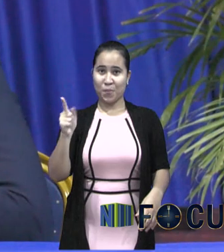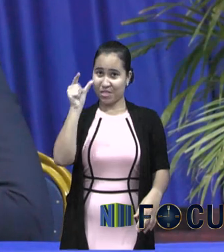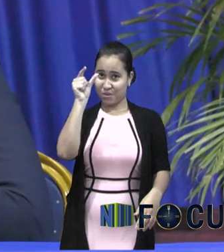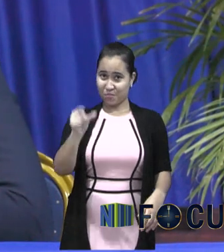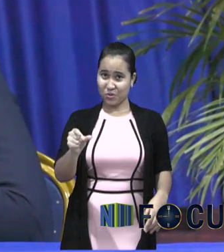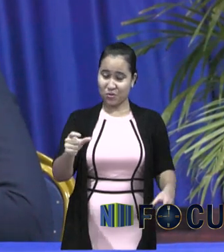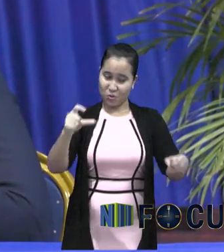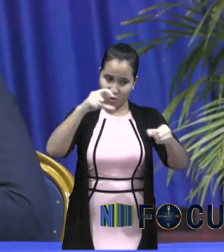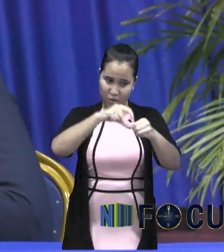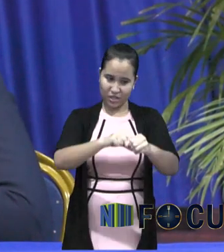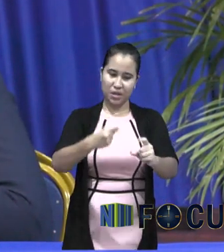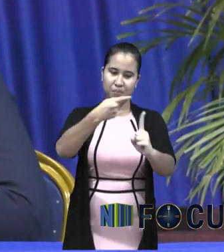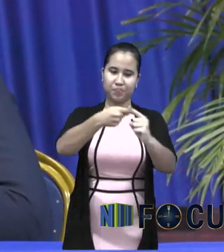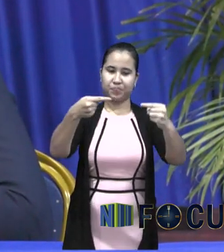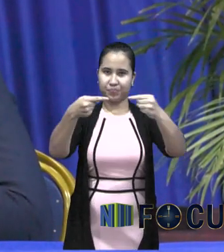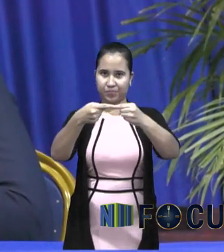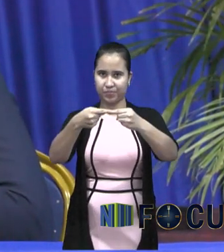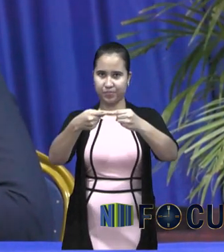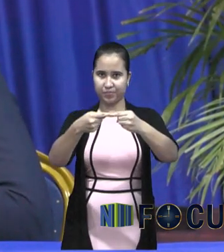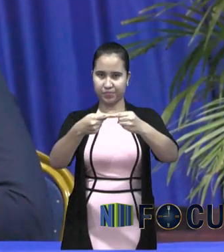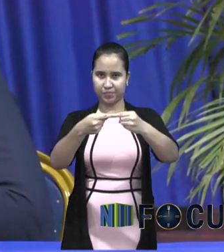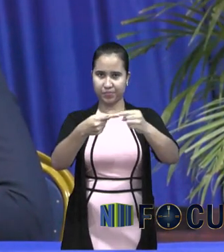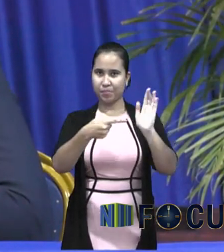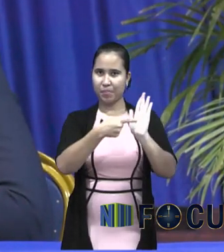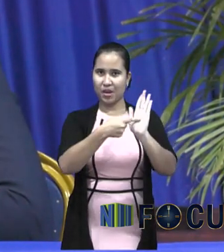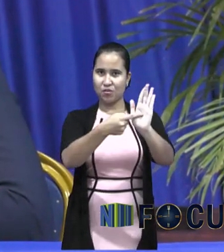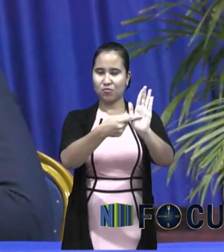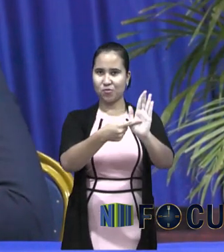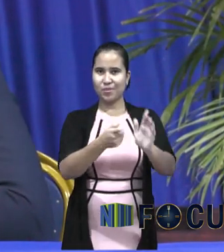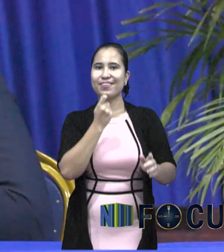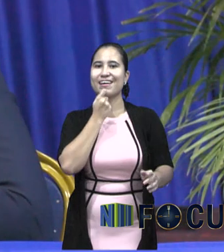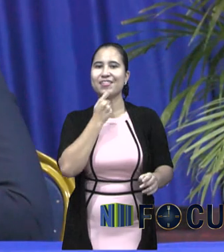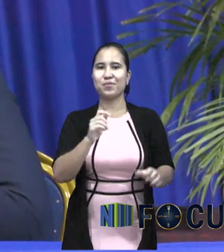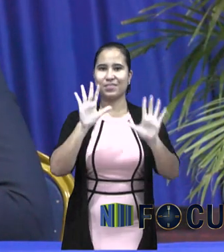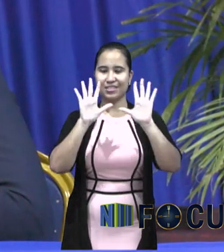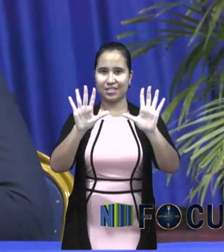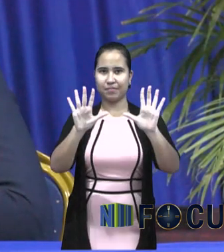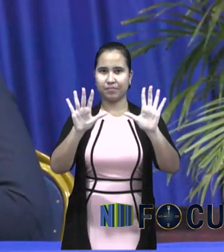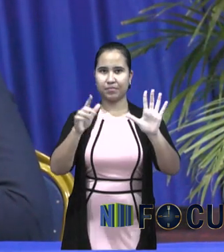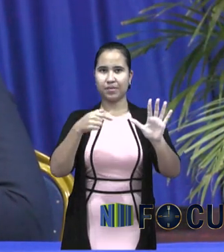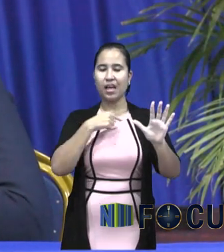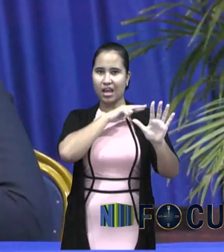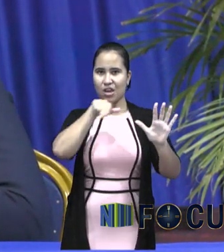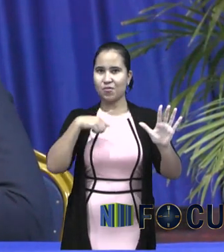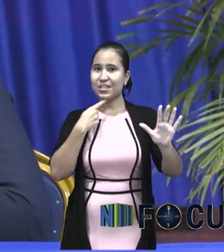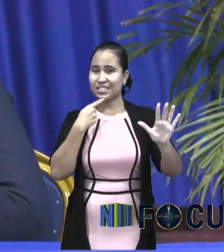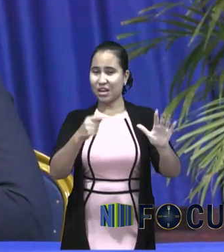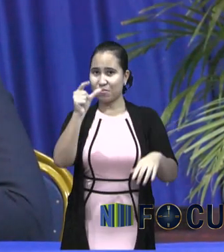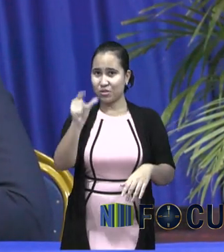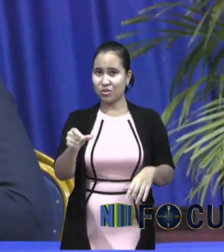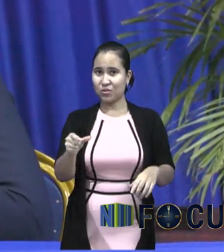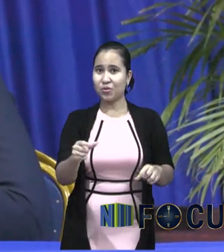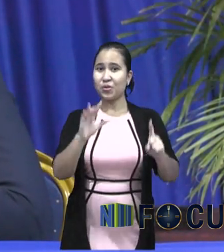besmette persoon op datum 10... en wij de persoon zeggen op datum 15,